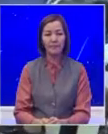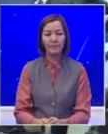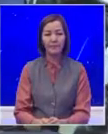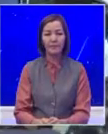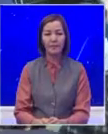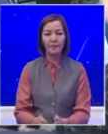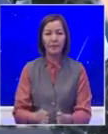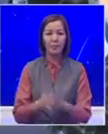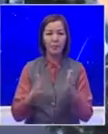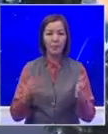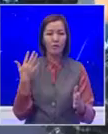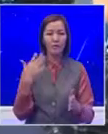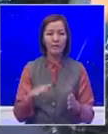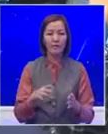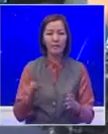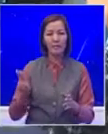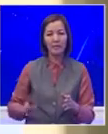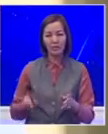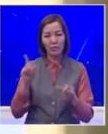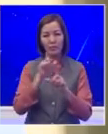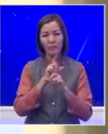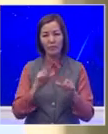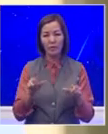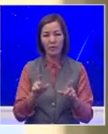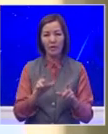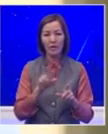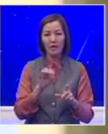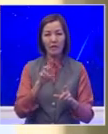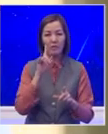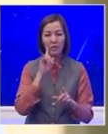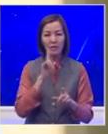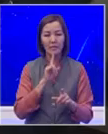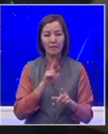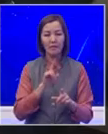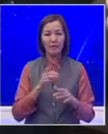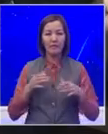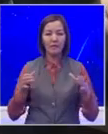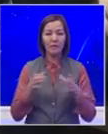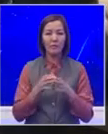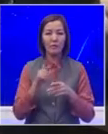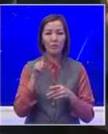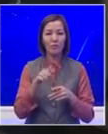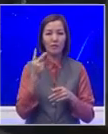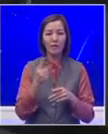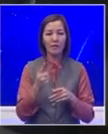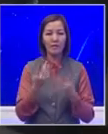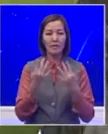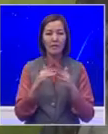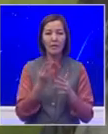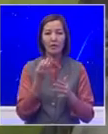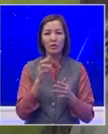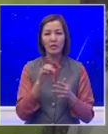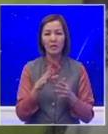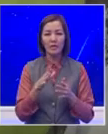более 50 директоров образовательных учреждений имбиржи казахского района собрались в школе гимназии номер один села щелег